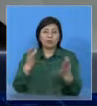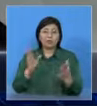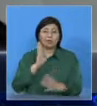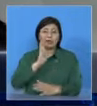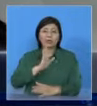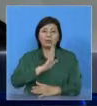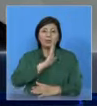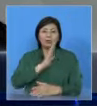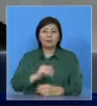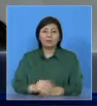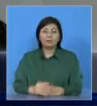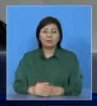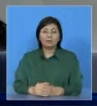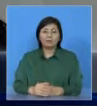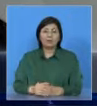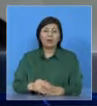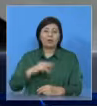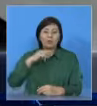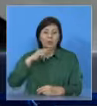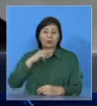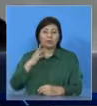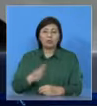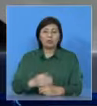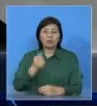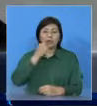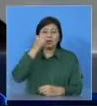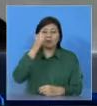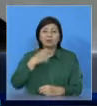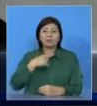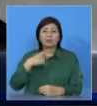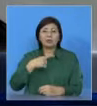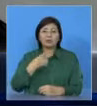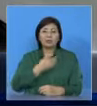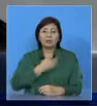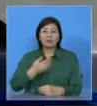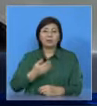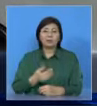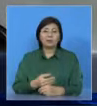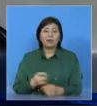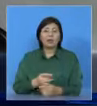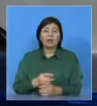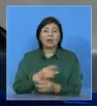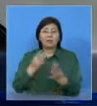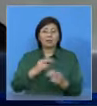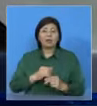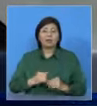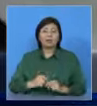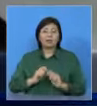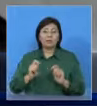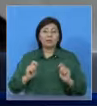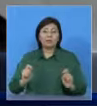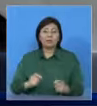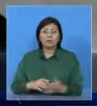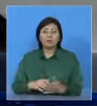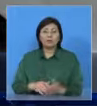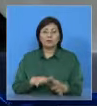аналарға бір көңіл білдірейік, алғыс білдірейік, жақсы бір мейрам сыйлайық деген мақсатында аналарға